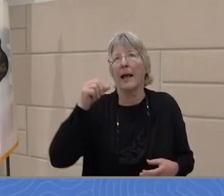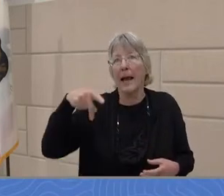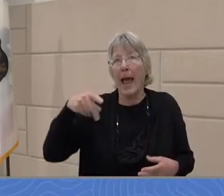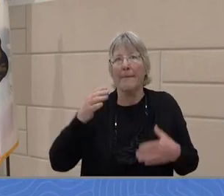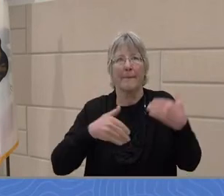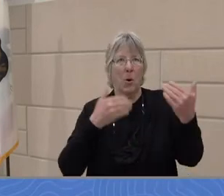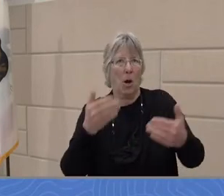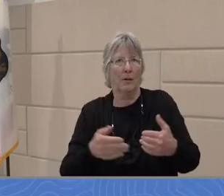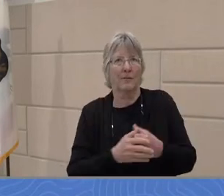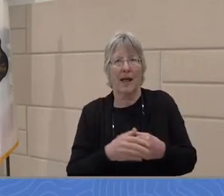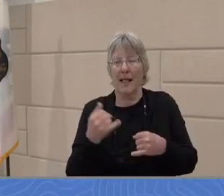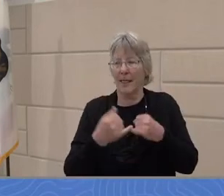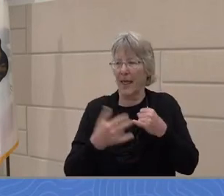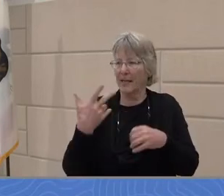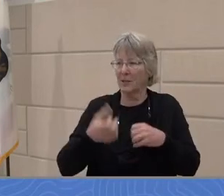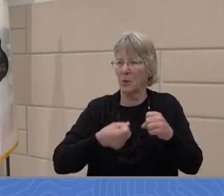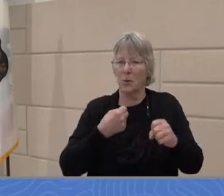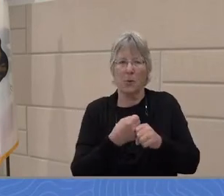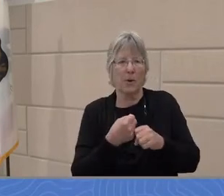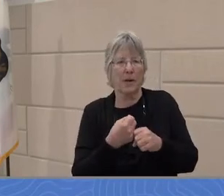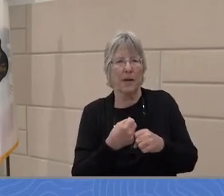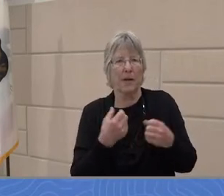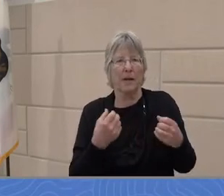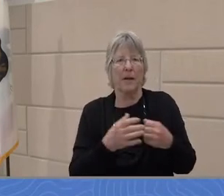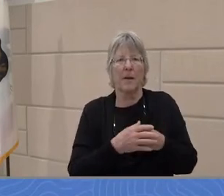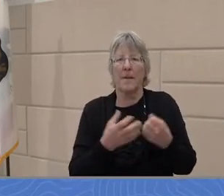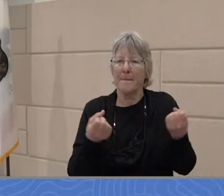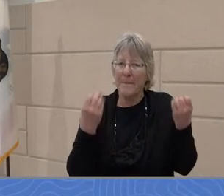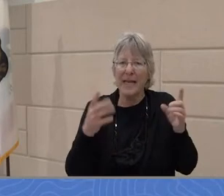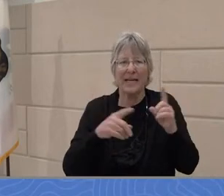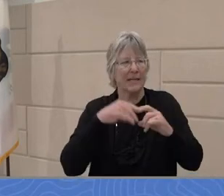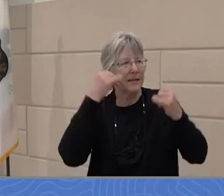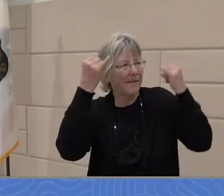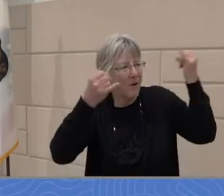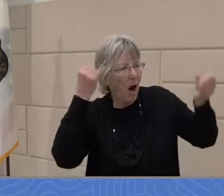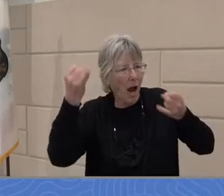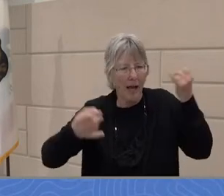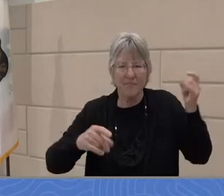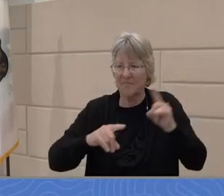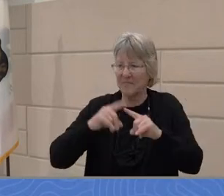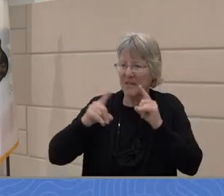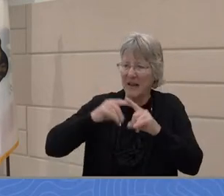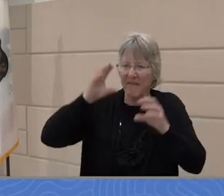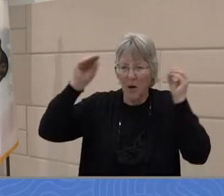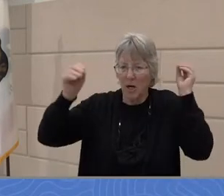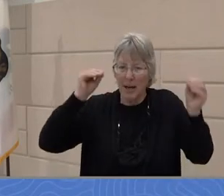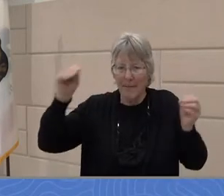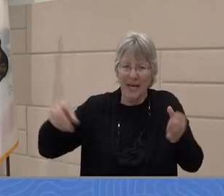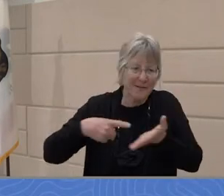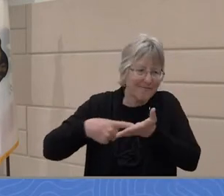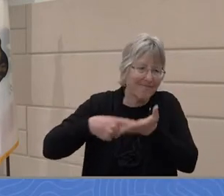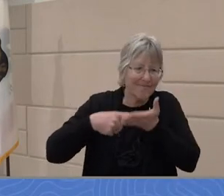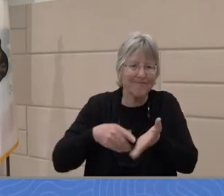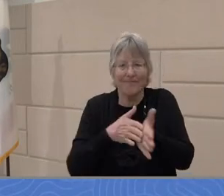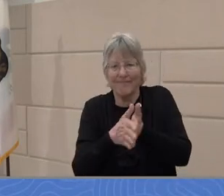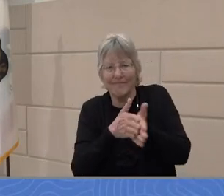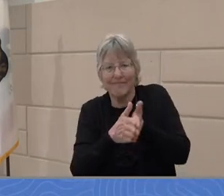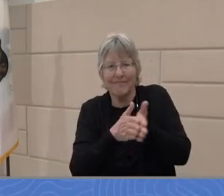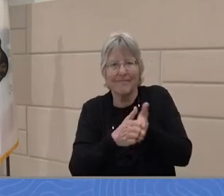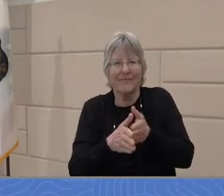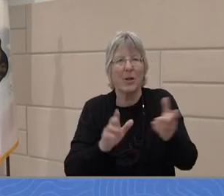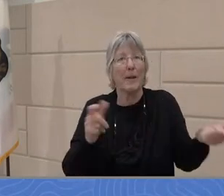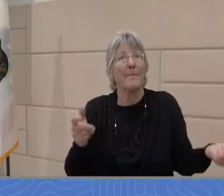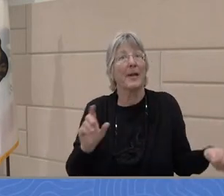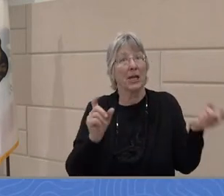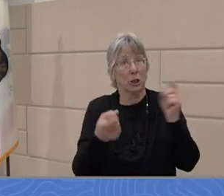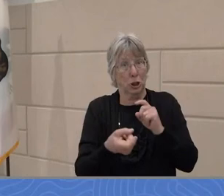អ្នកចូលរួមផ្សេងៗទៀតចូលរួមធ្វើកិច្ចការជាមួយគ្នាហើយដើម្បីចែករំលែកពីគំនិតផ្សេងៗហើយ